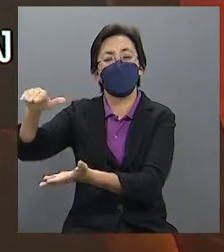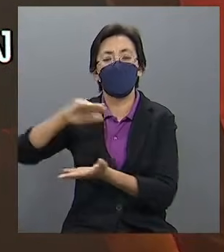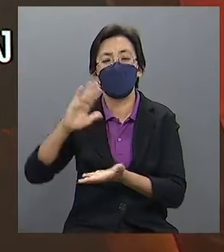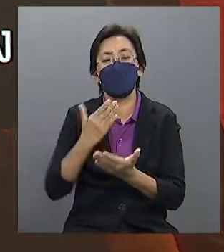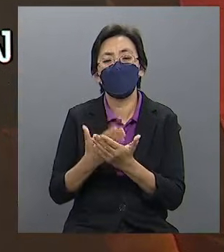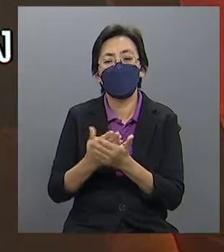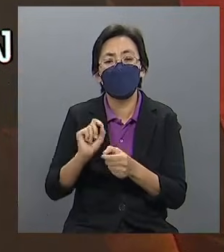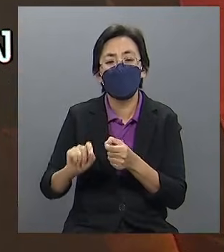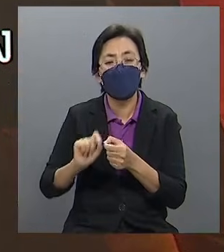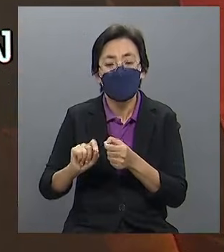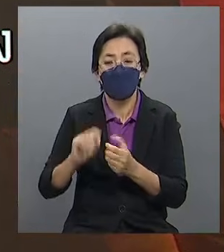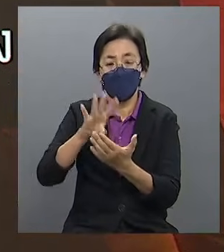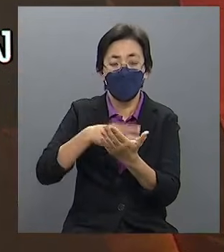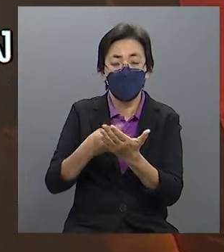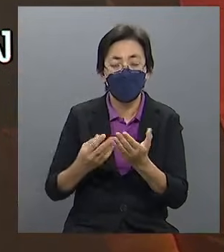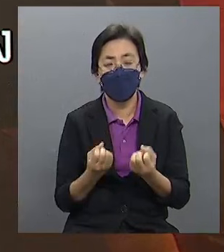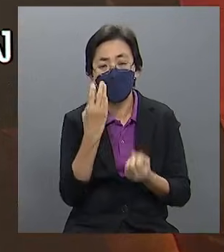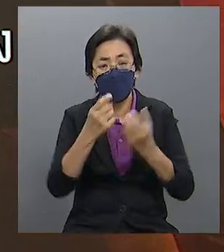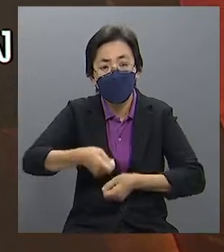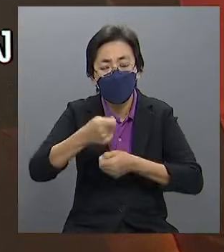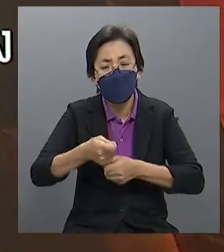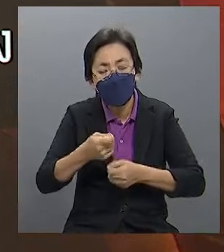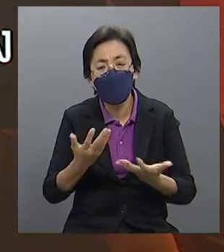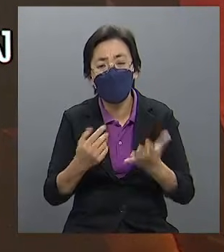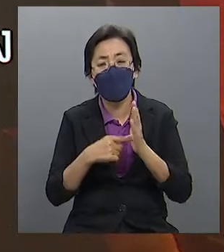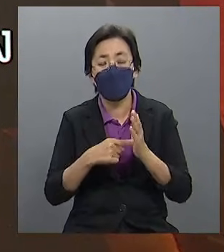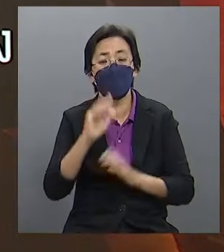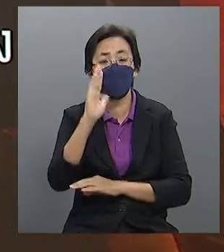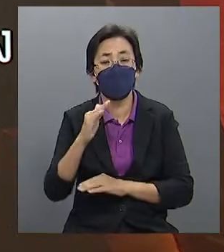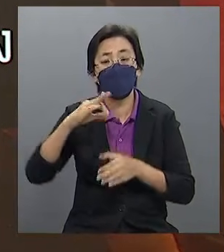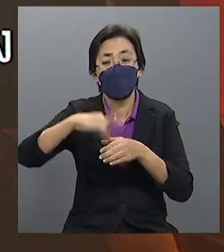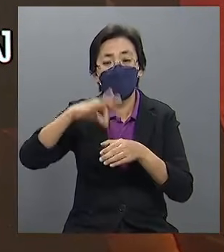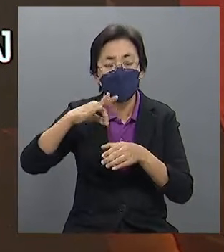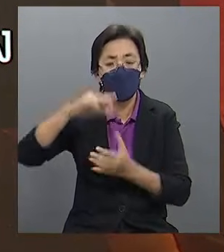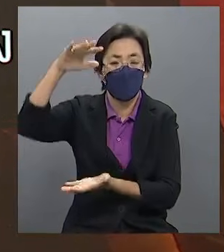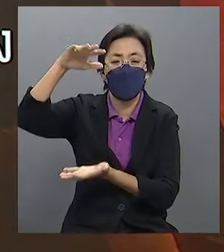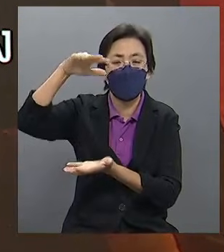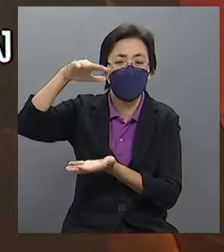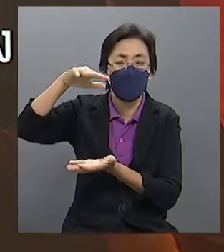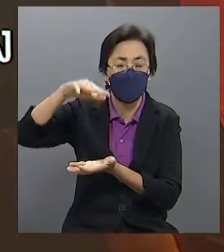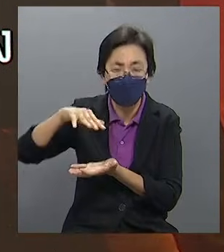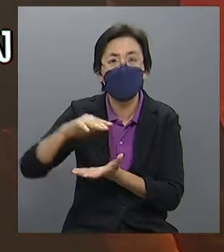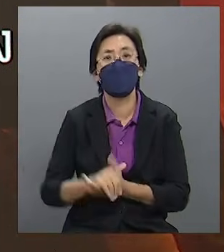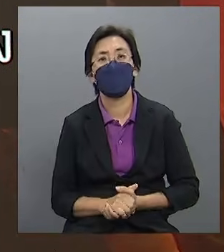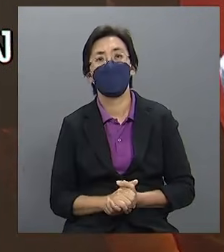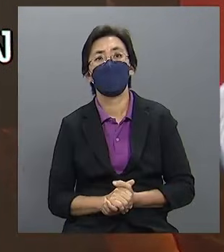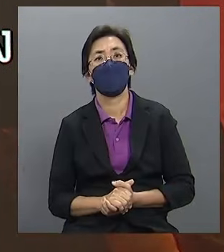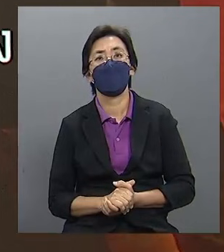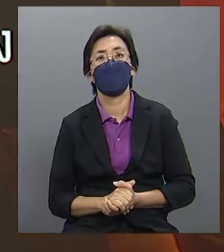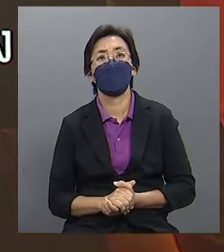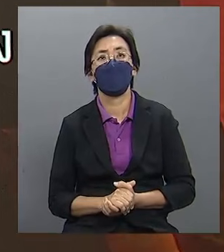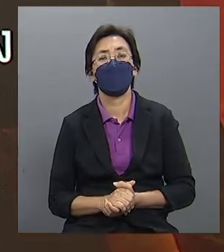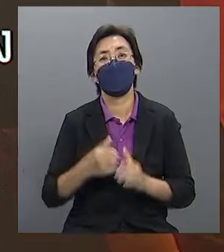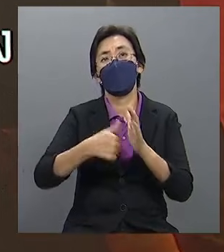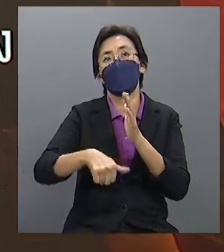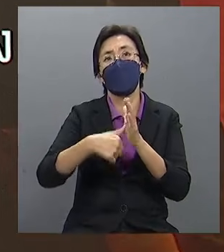นั้นทำให้ผลผลิตทางการเกษตรค่ะโดยเฉพาะใบชาลดต่ำลงอย่างมากนะคะขณะที่การตัดลดภาษีหลายประเภ